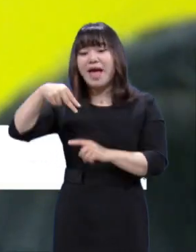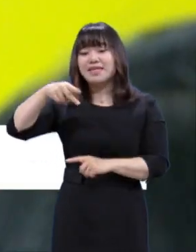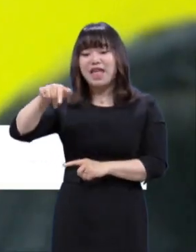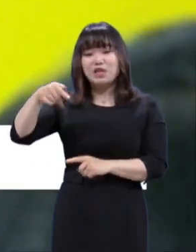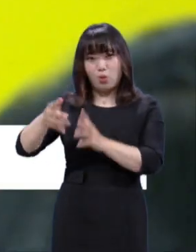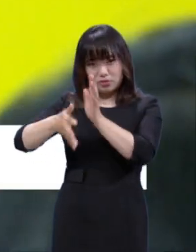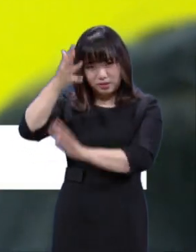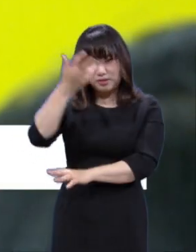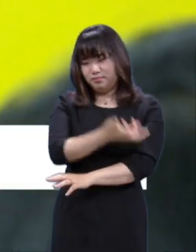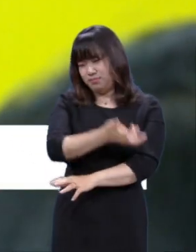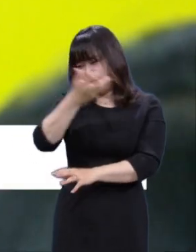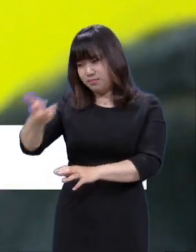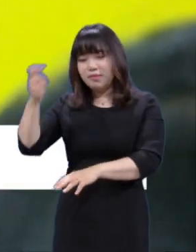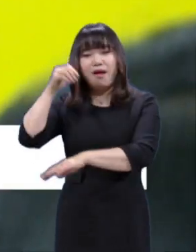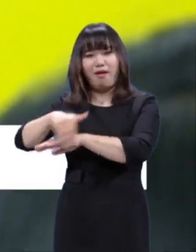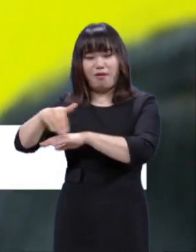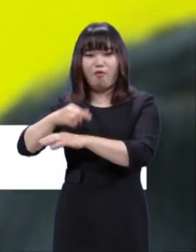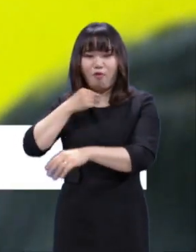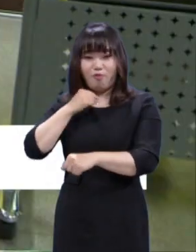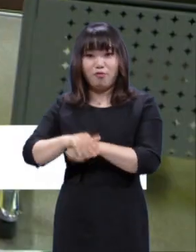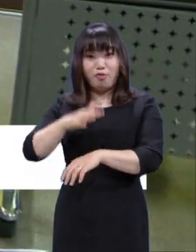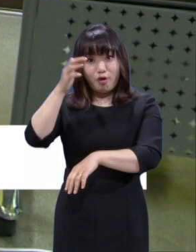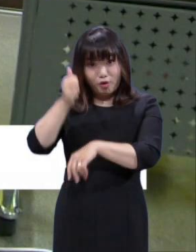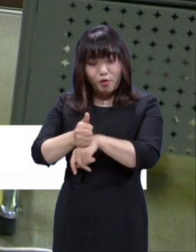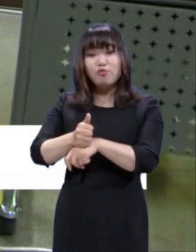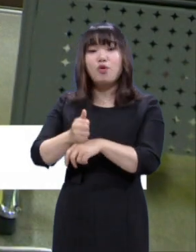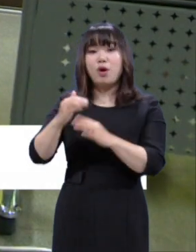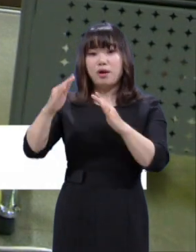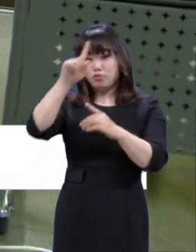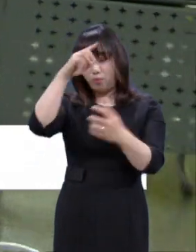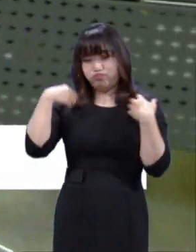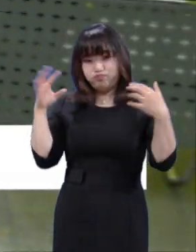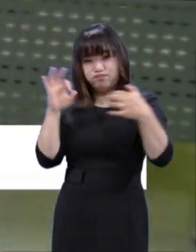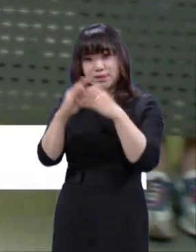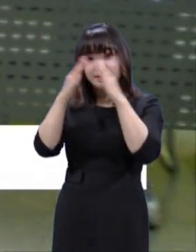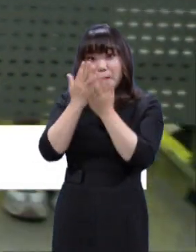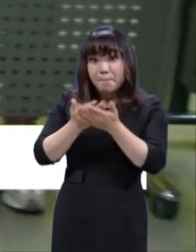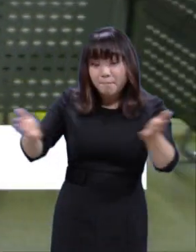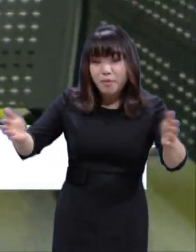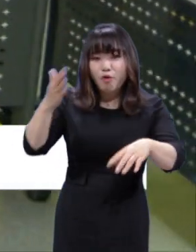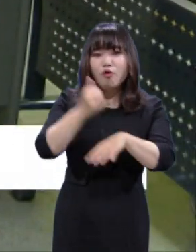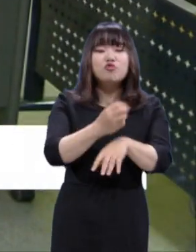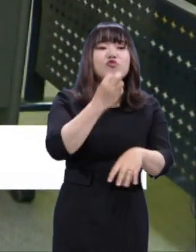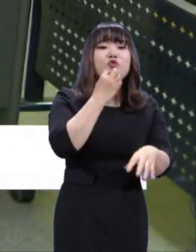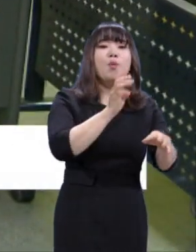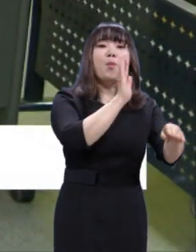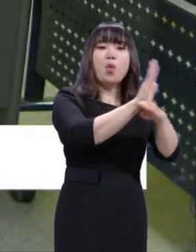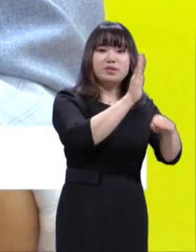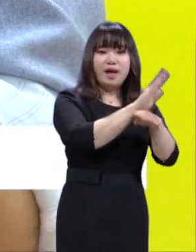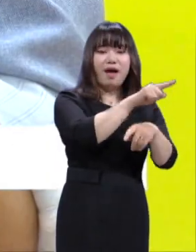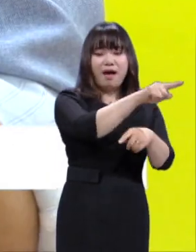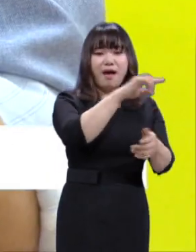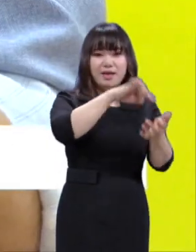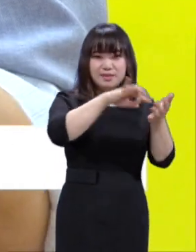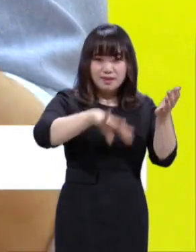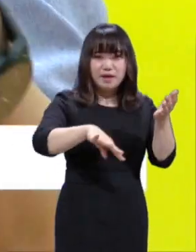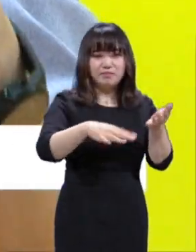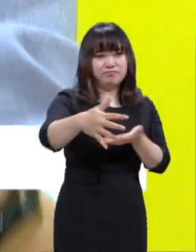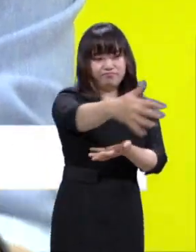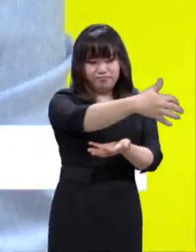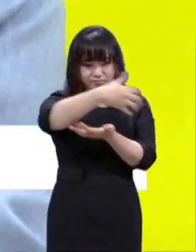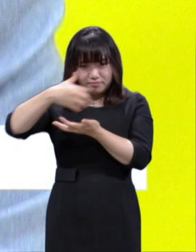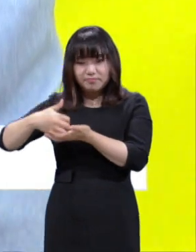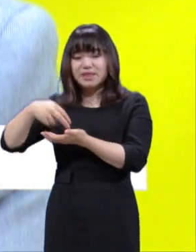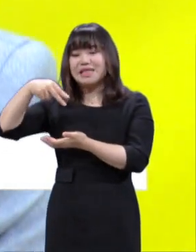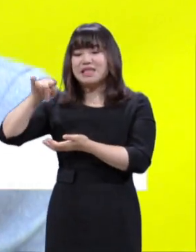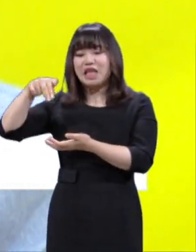서울 과밀 해소 기금을 조성해 공공주택 공급 등을 확대하고 서울에 본사를 둔 대기업에 법인세를 중과해 재원을